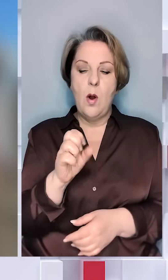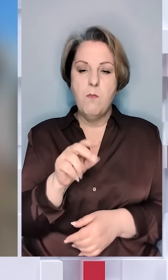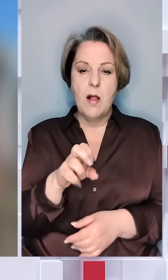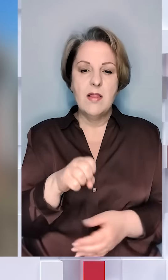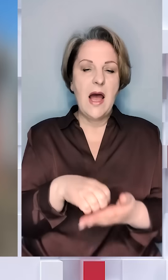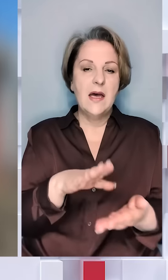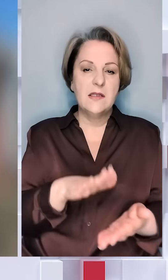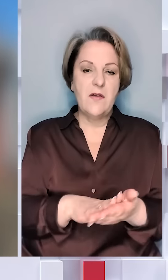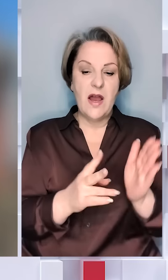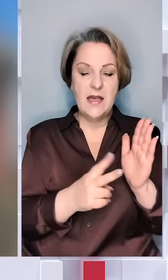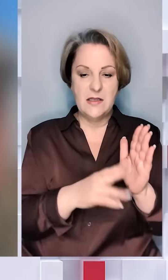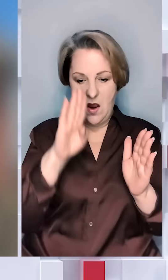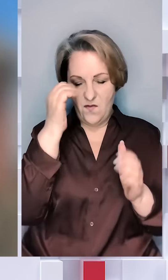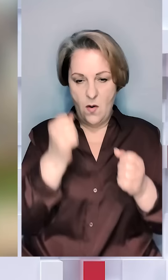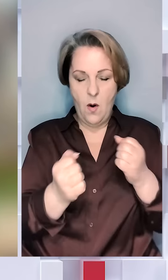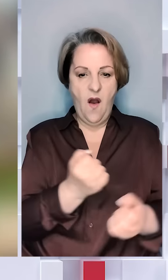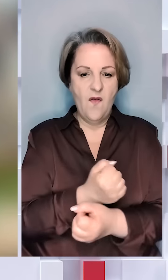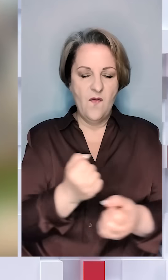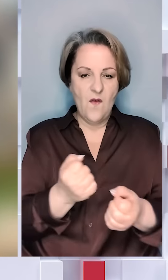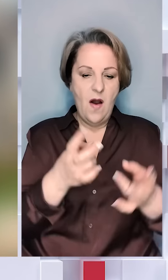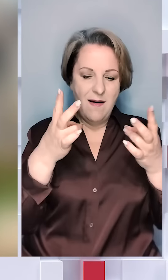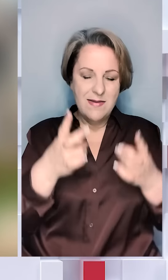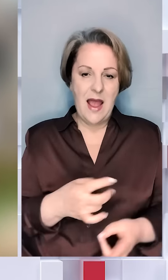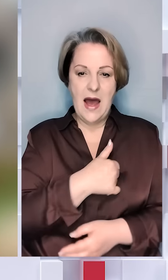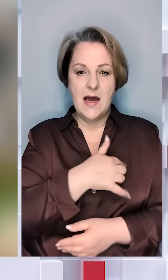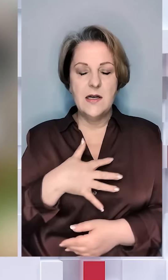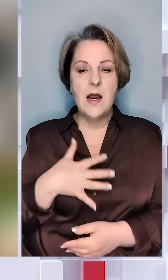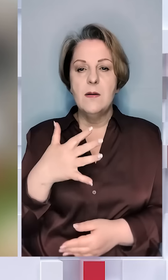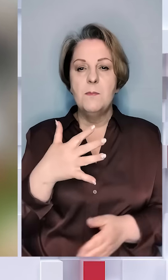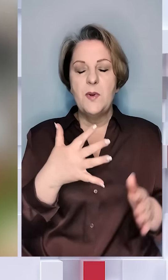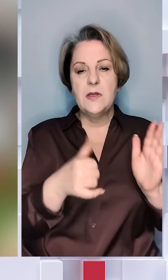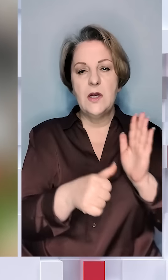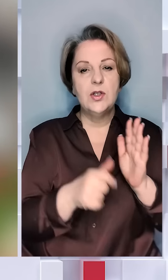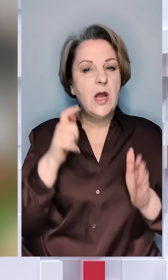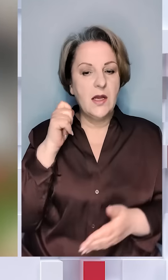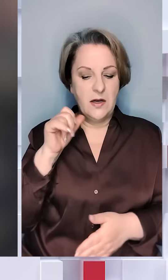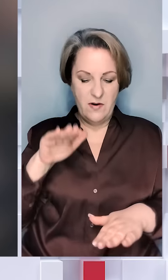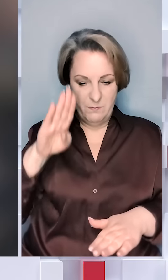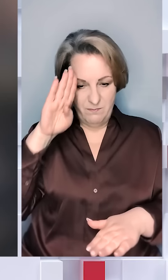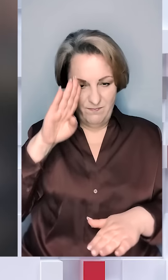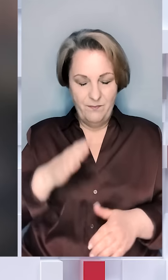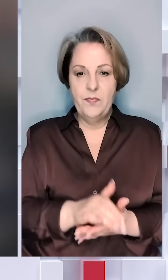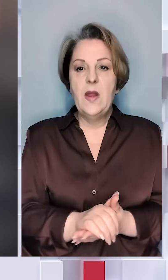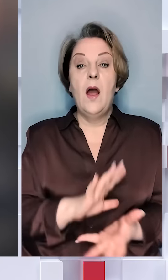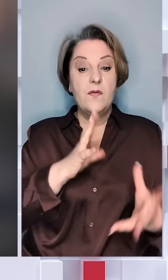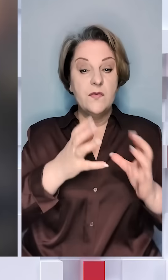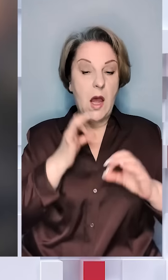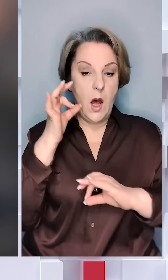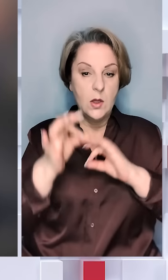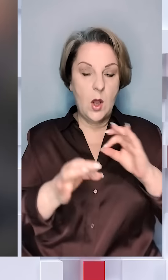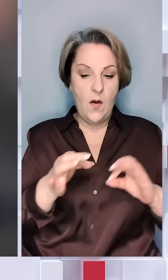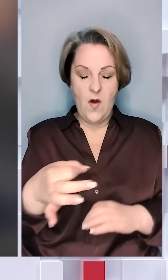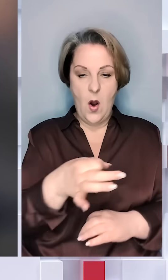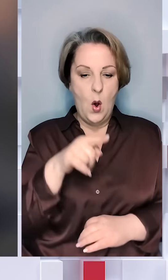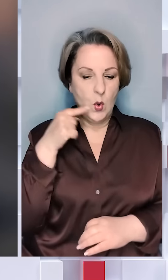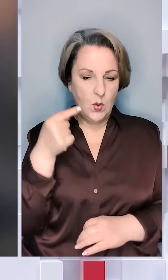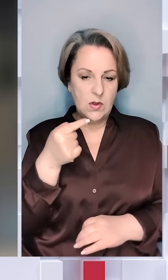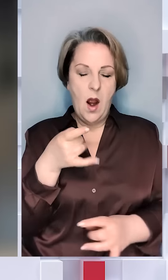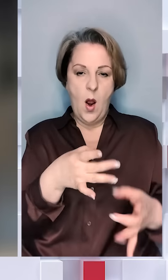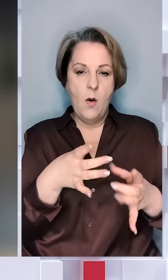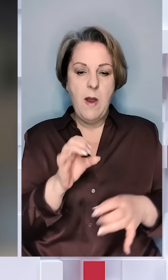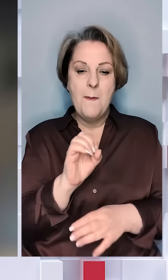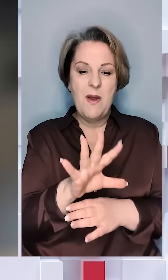зафіксували 7 ворожих прильотів. Вибухової травми зазнав 56-річний місцевий житель. Загалом за добу в області російські військові